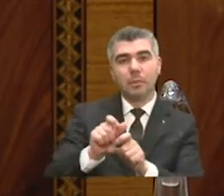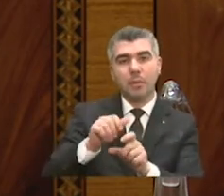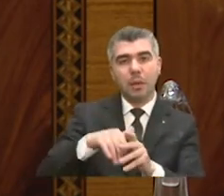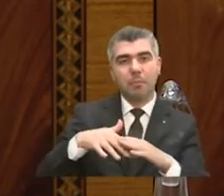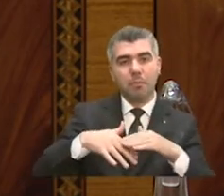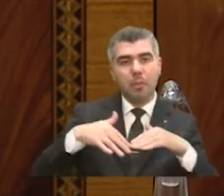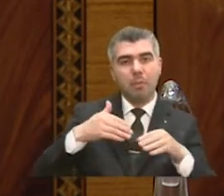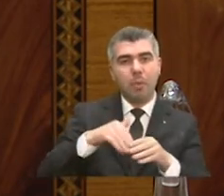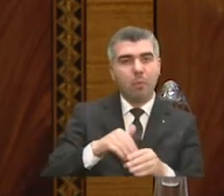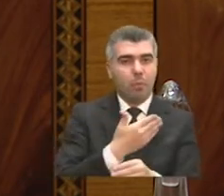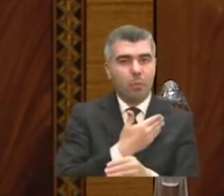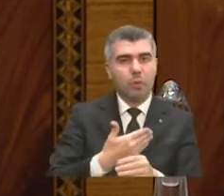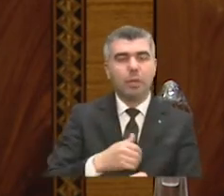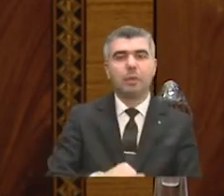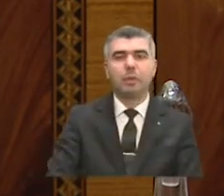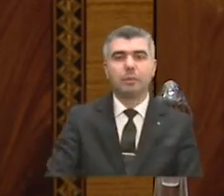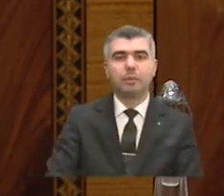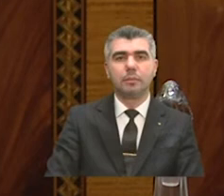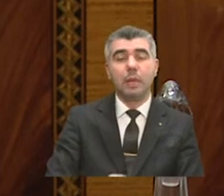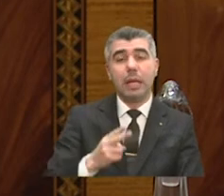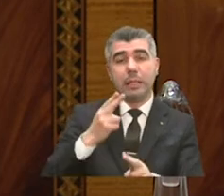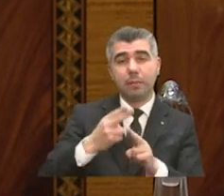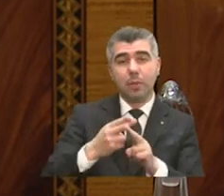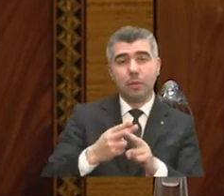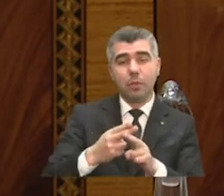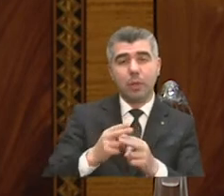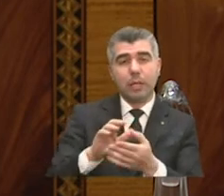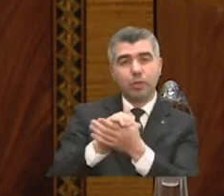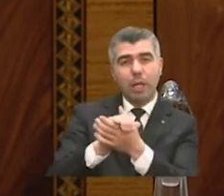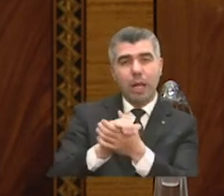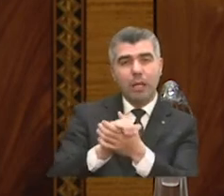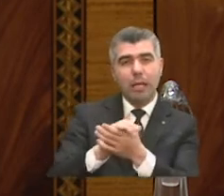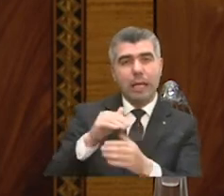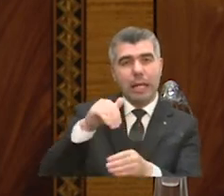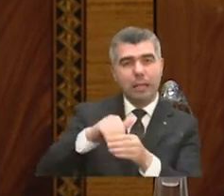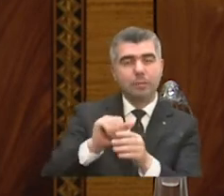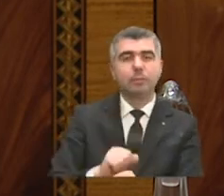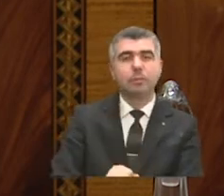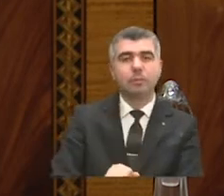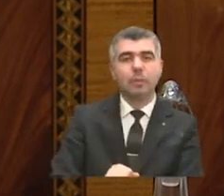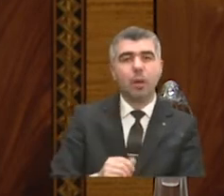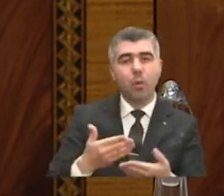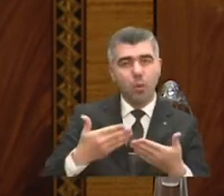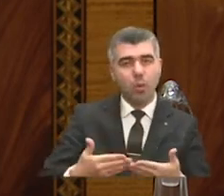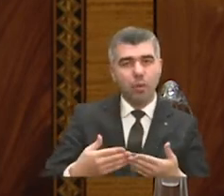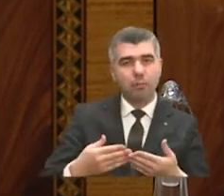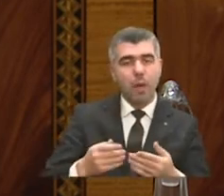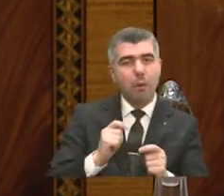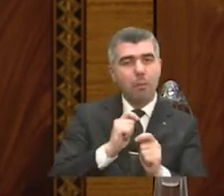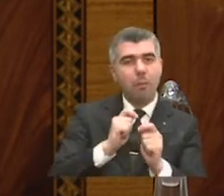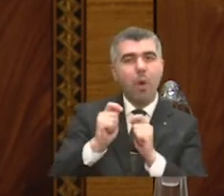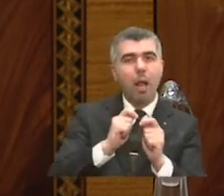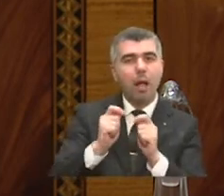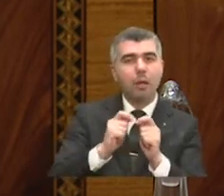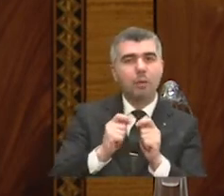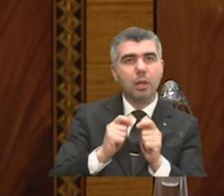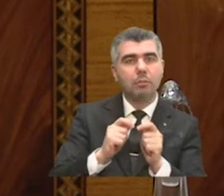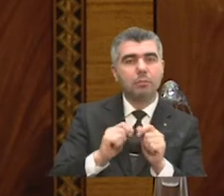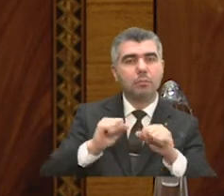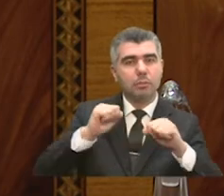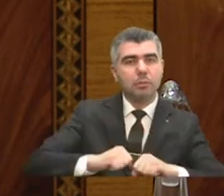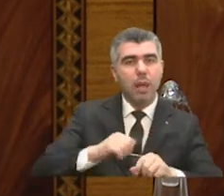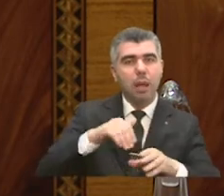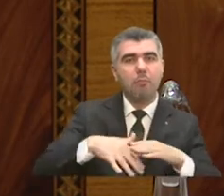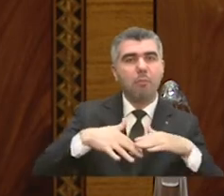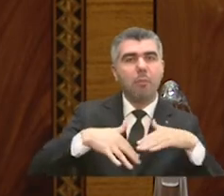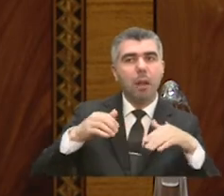Bonjour, mesdames et messieurs. Donc, au nom du Parti